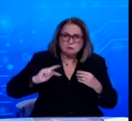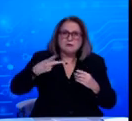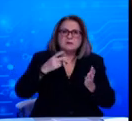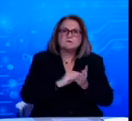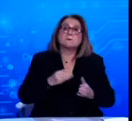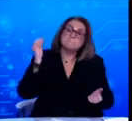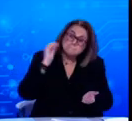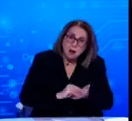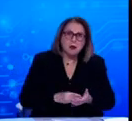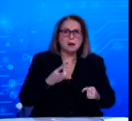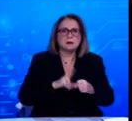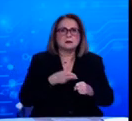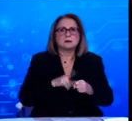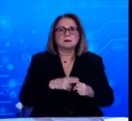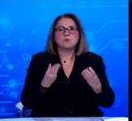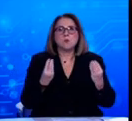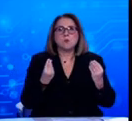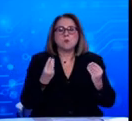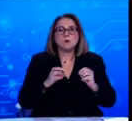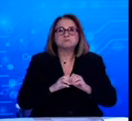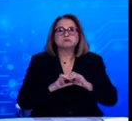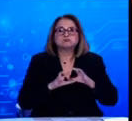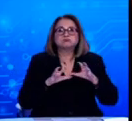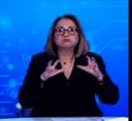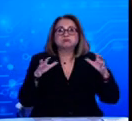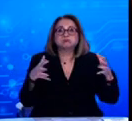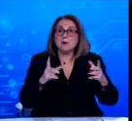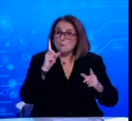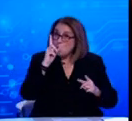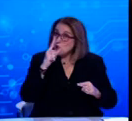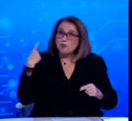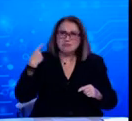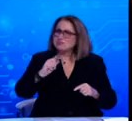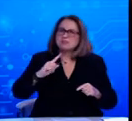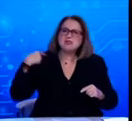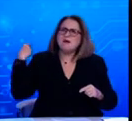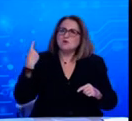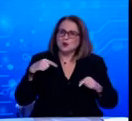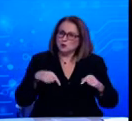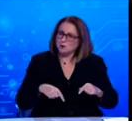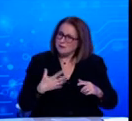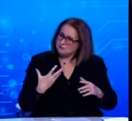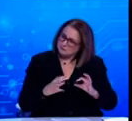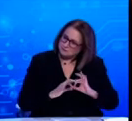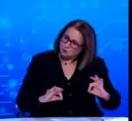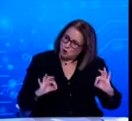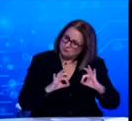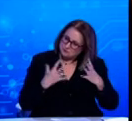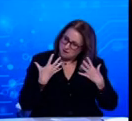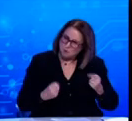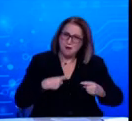απλώνεται σε ολόκληρο τον κόσμο. Τώρα όμως είμαστε πιο έτοιμοι. Ξέρουμε ποια μέτρα αποδίδουν